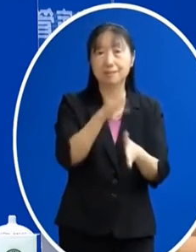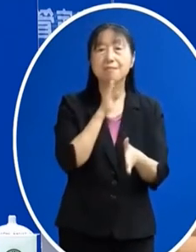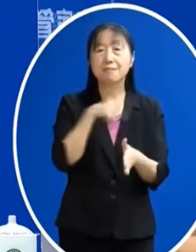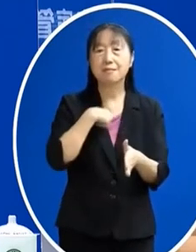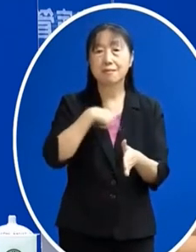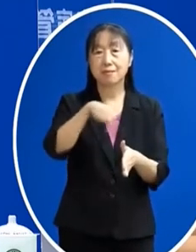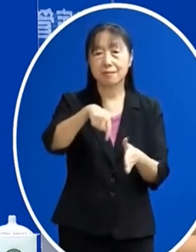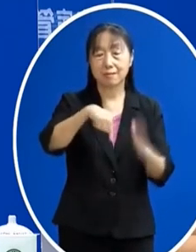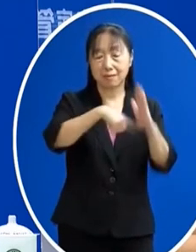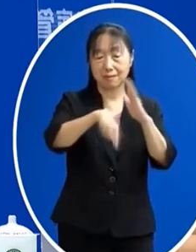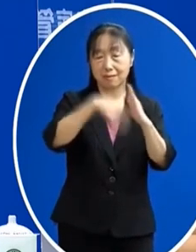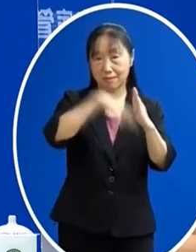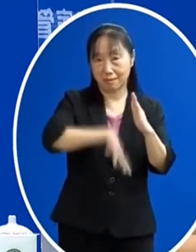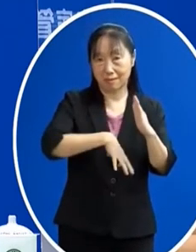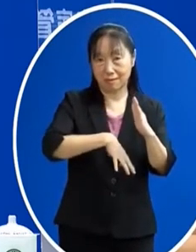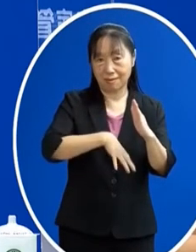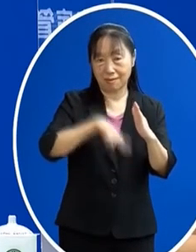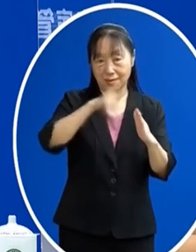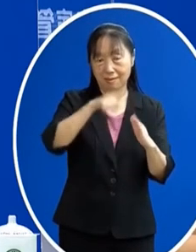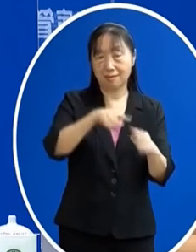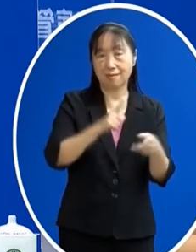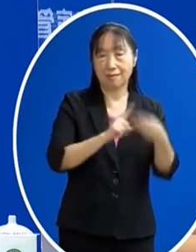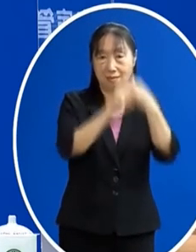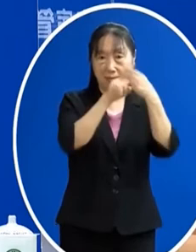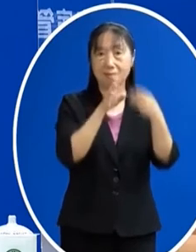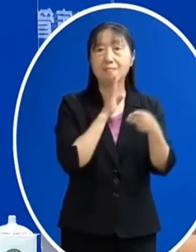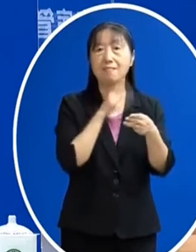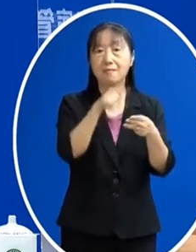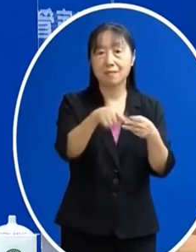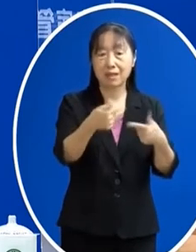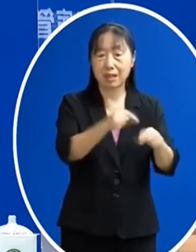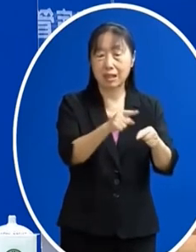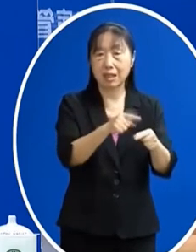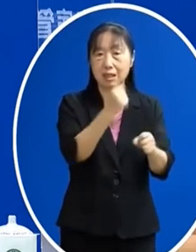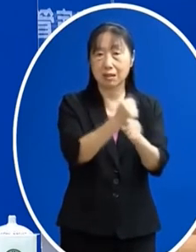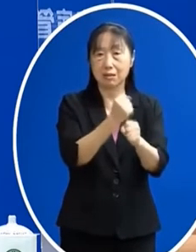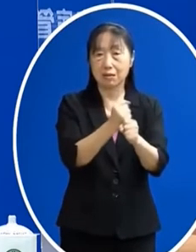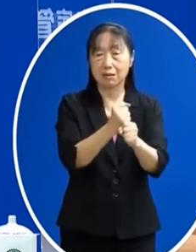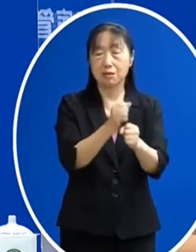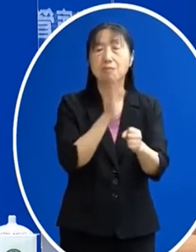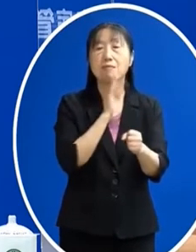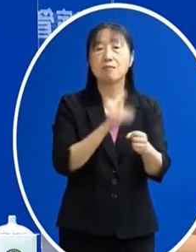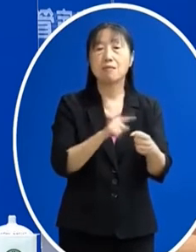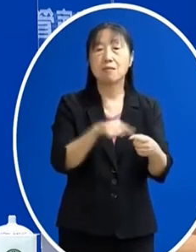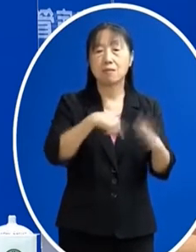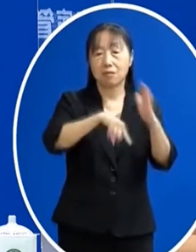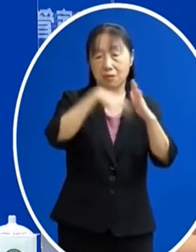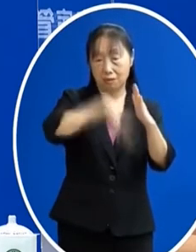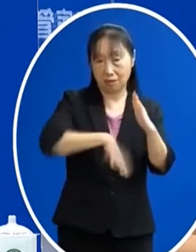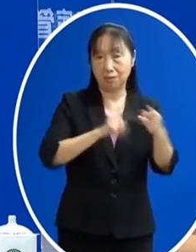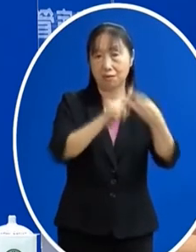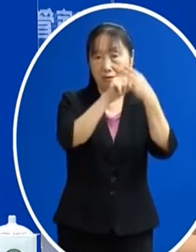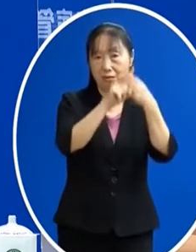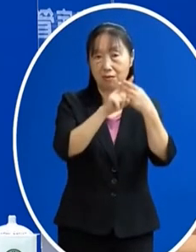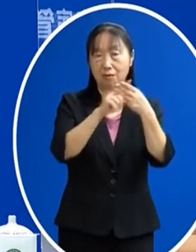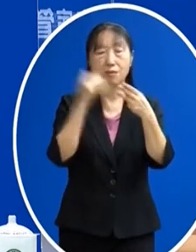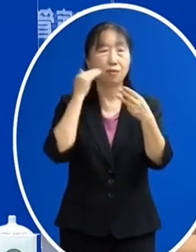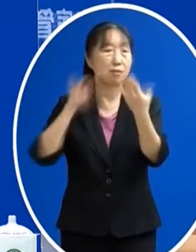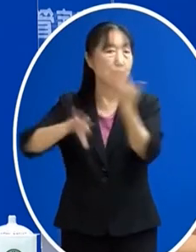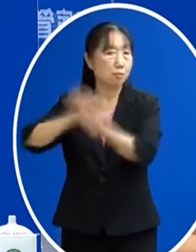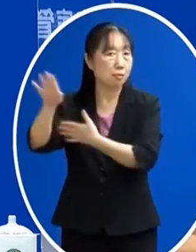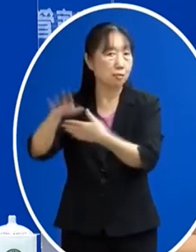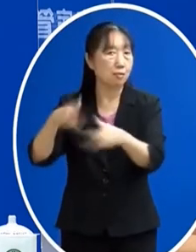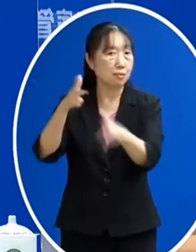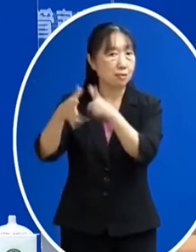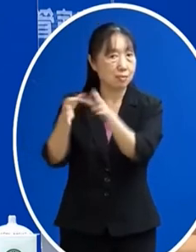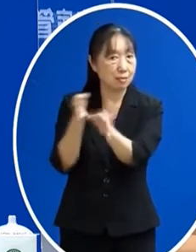院内的实验来做排程的优先。那假如是有院外的包括厂